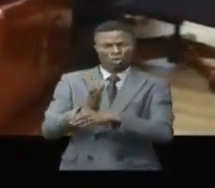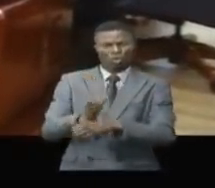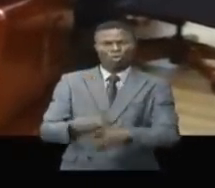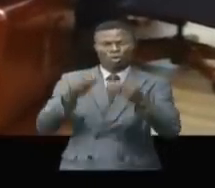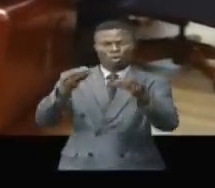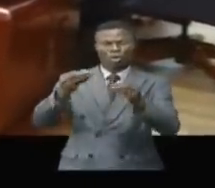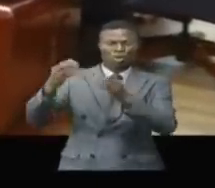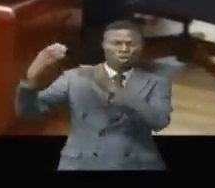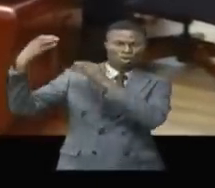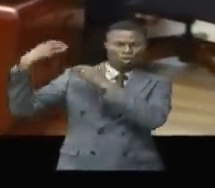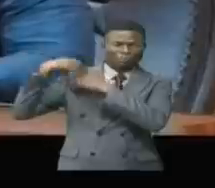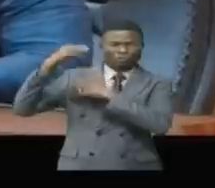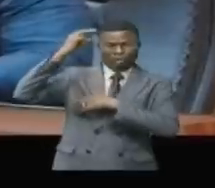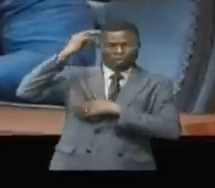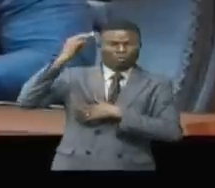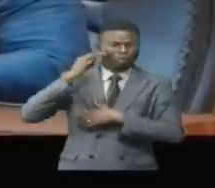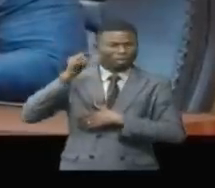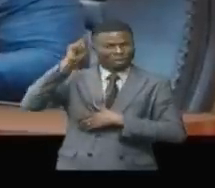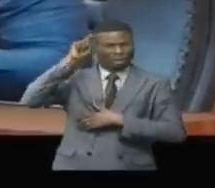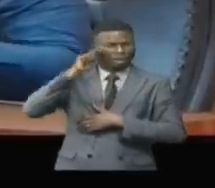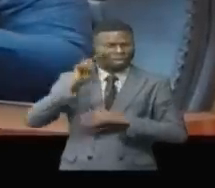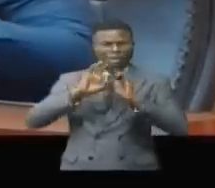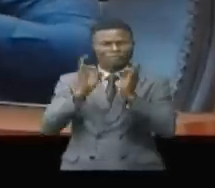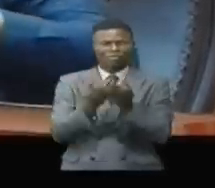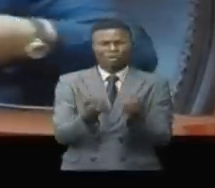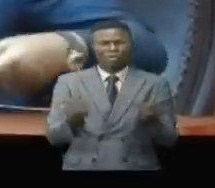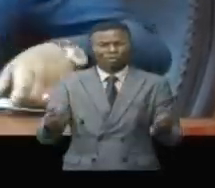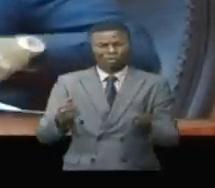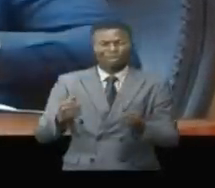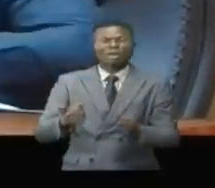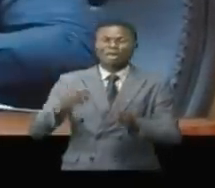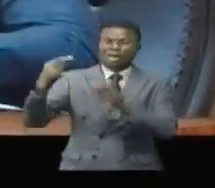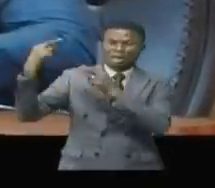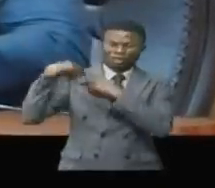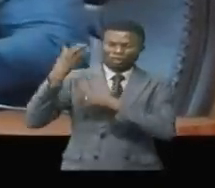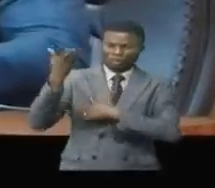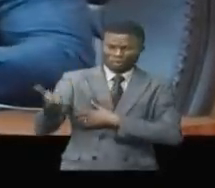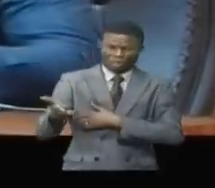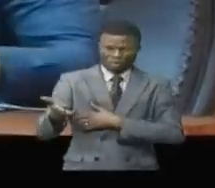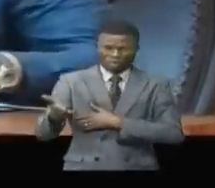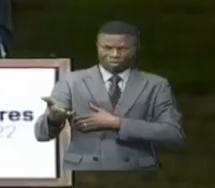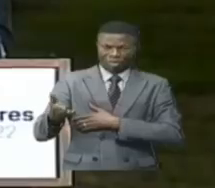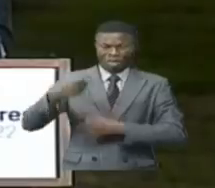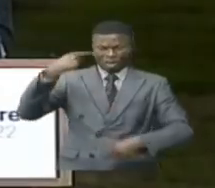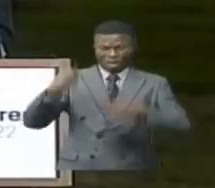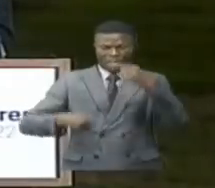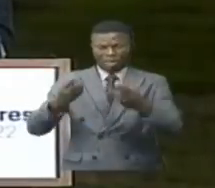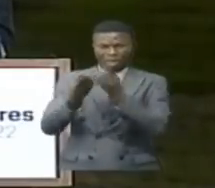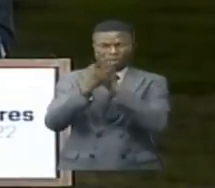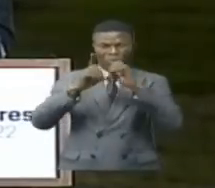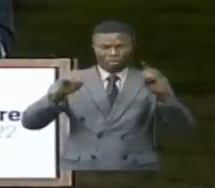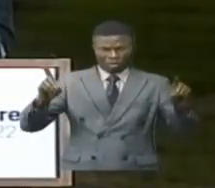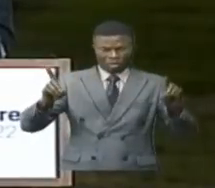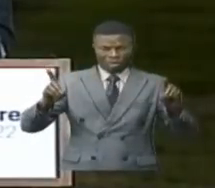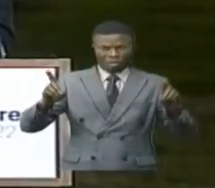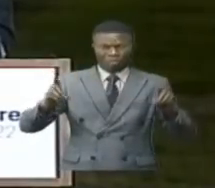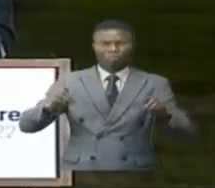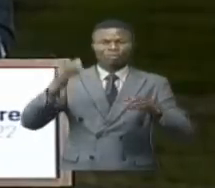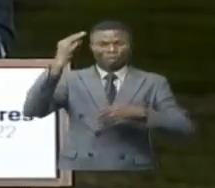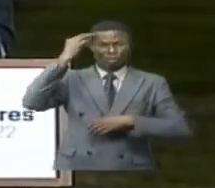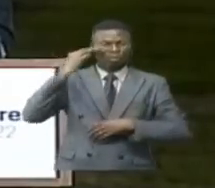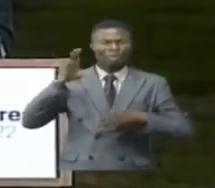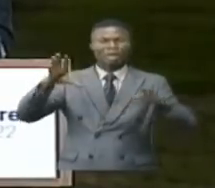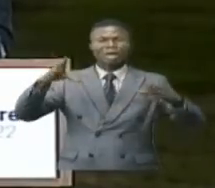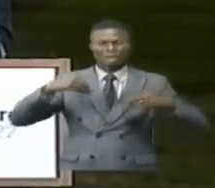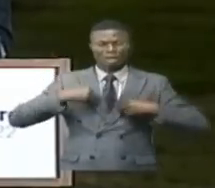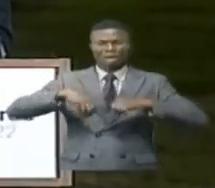l'autorité du ministre ayant le genre, la famille et l'enfant dans ses attributions. Après débat et délibération, le Conseil a